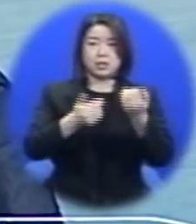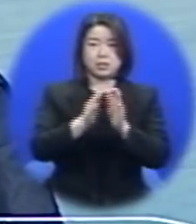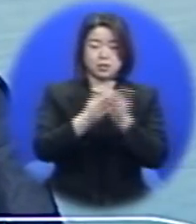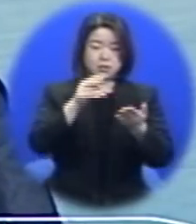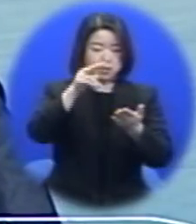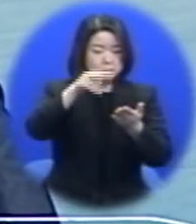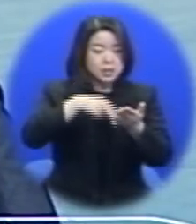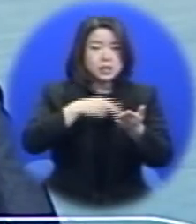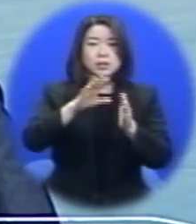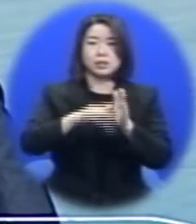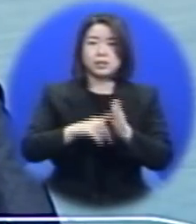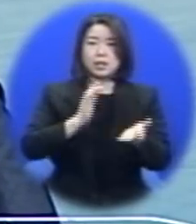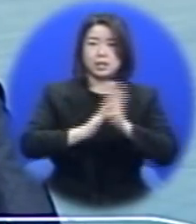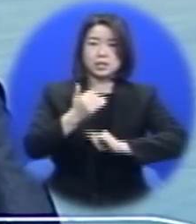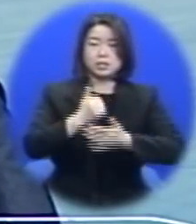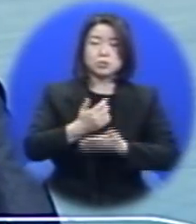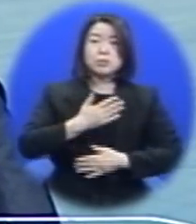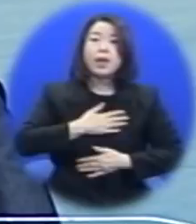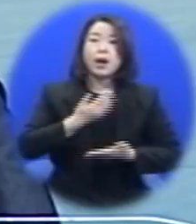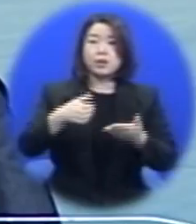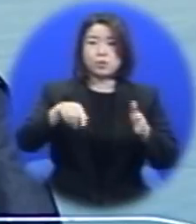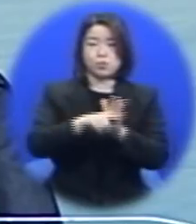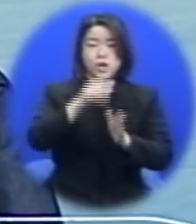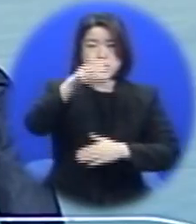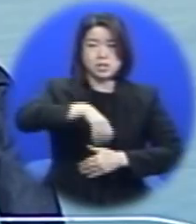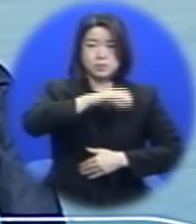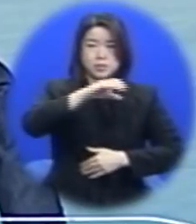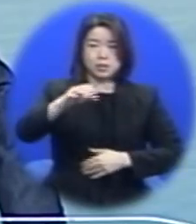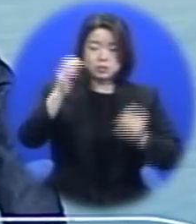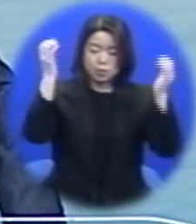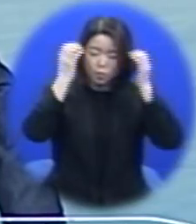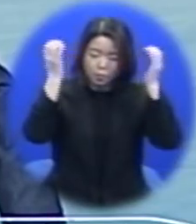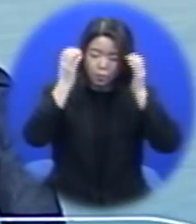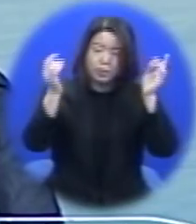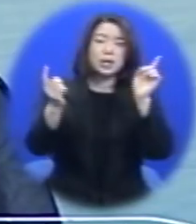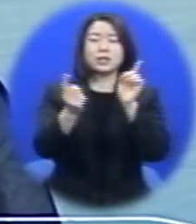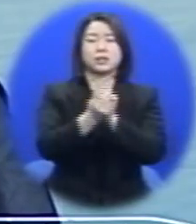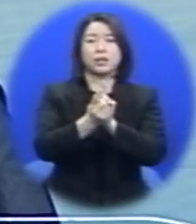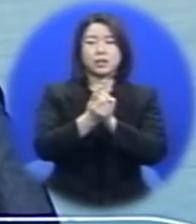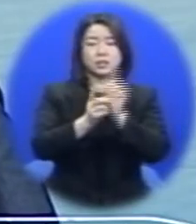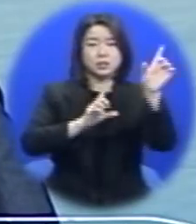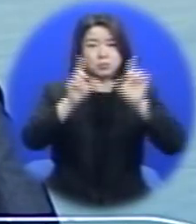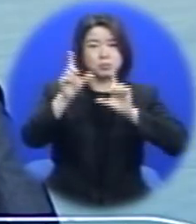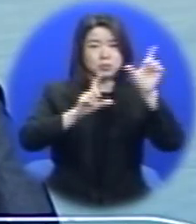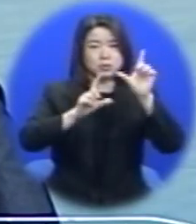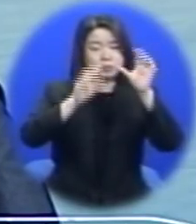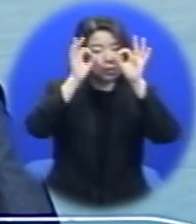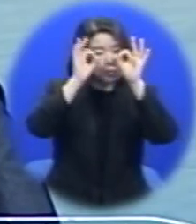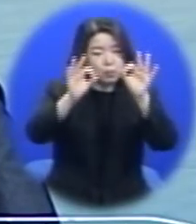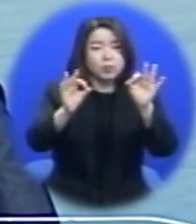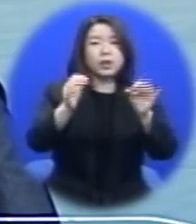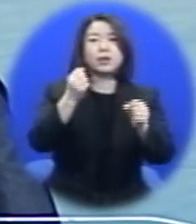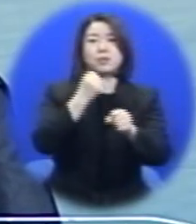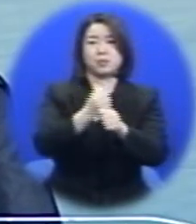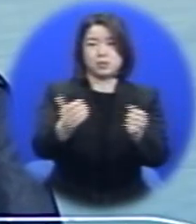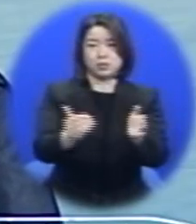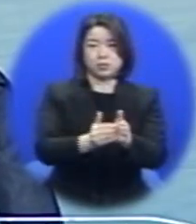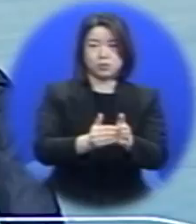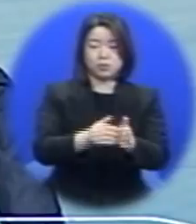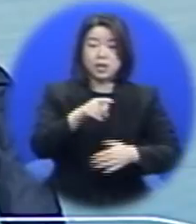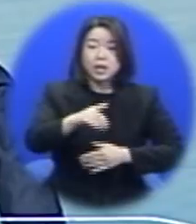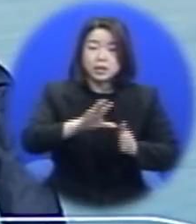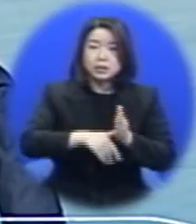때 예수님께서 저를 위해 십자가에서 고난을 당하시는 모습을 보게 하셨습니다. 그때 저는